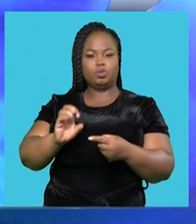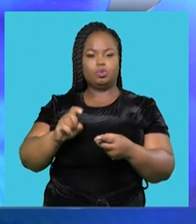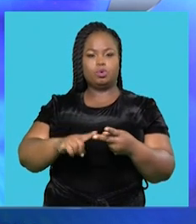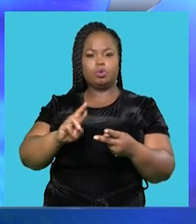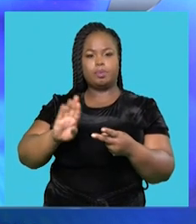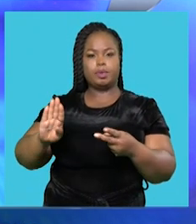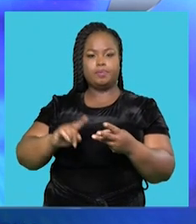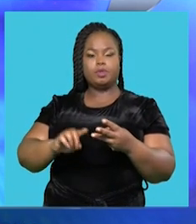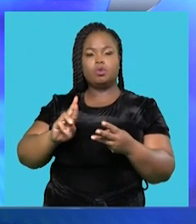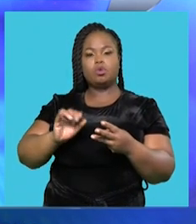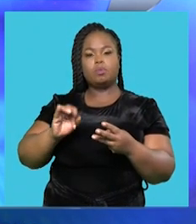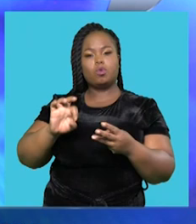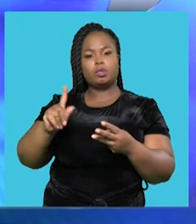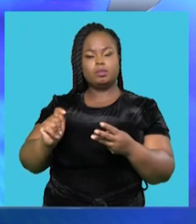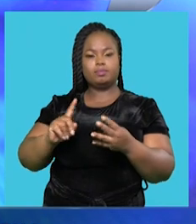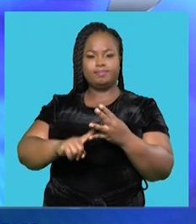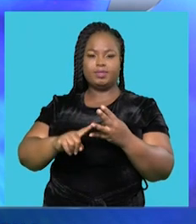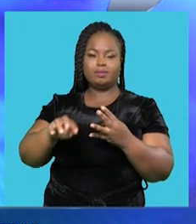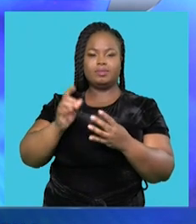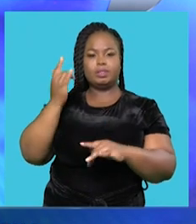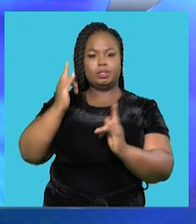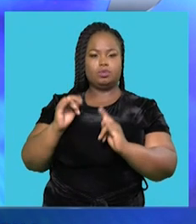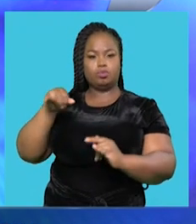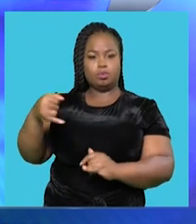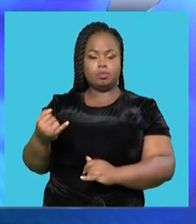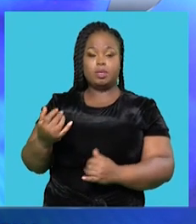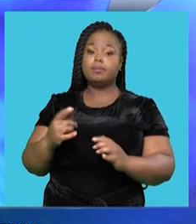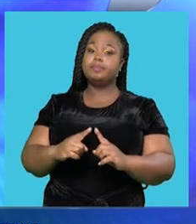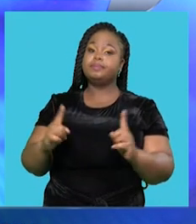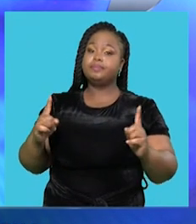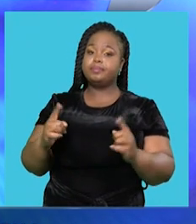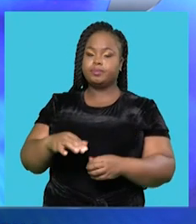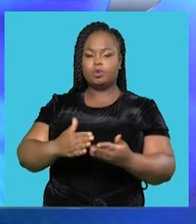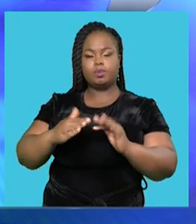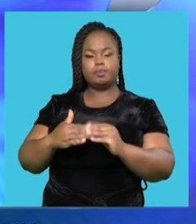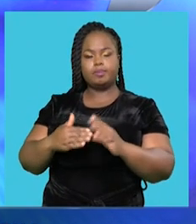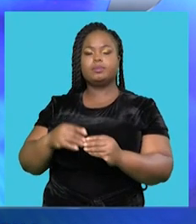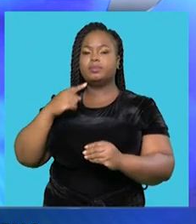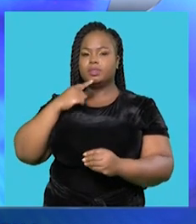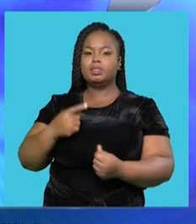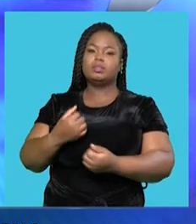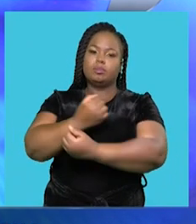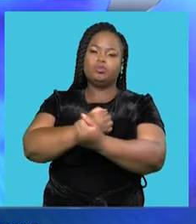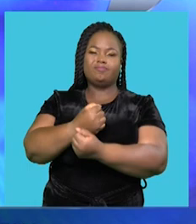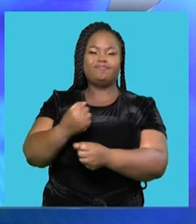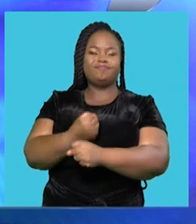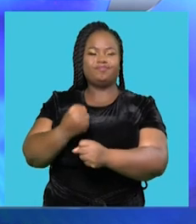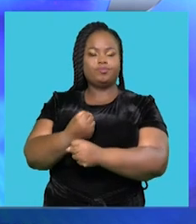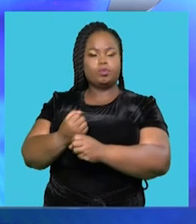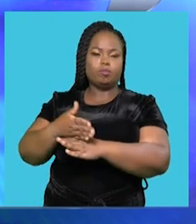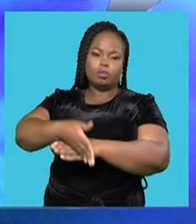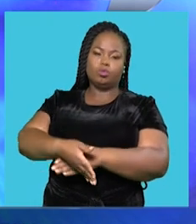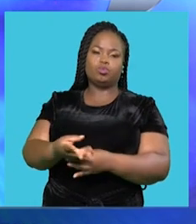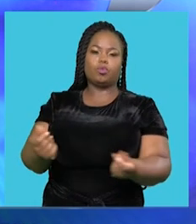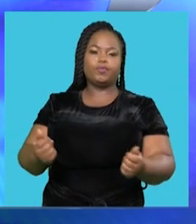iRandburg, iRoodepoort kunye nombindi wedolophu. Okanti ke iCity Power iqinisekisa abahlali ukuba amagcisa ayo asebenza suku nemini ukusombulula